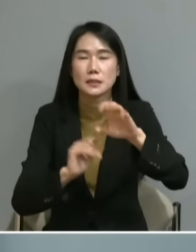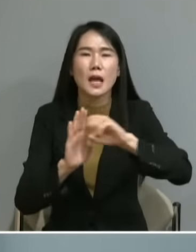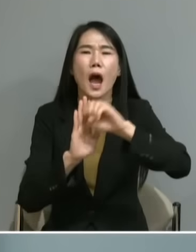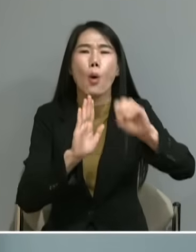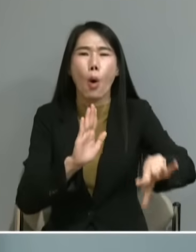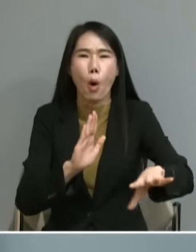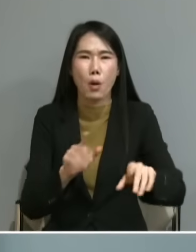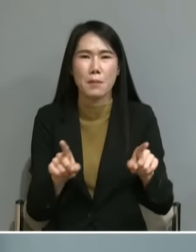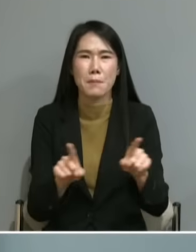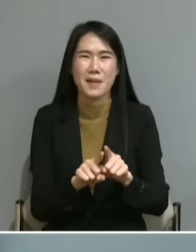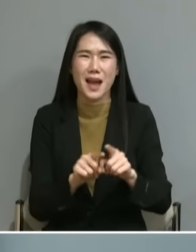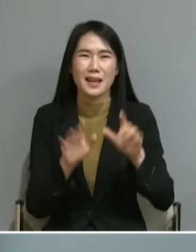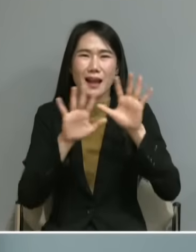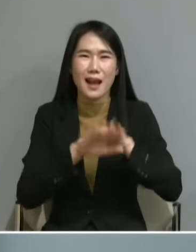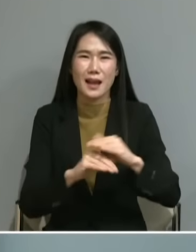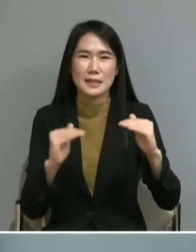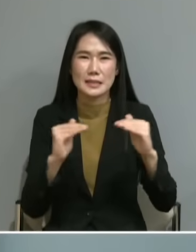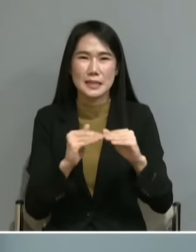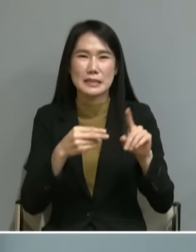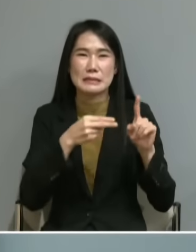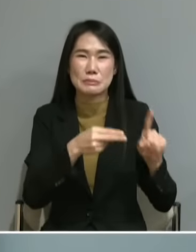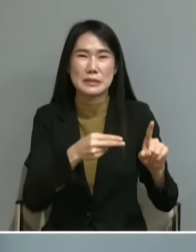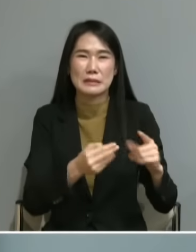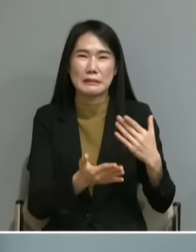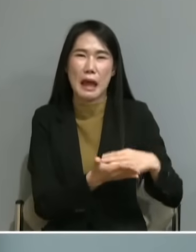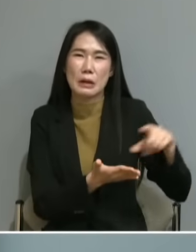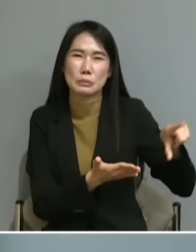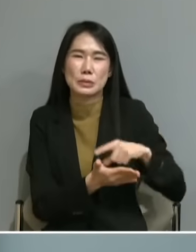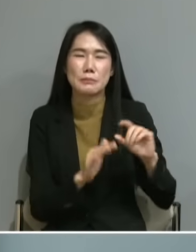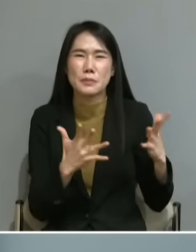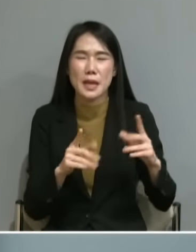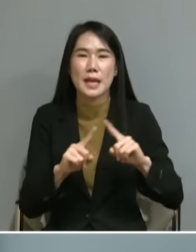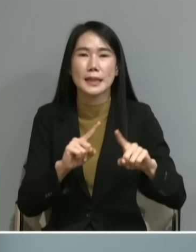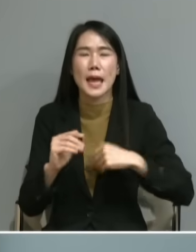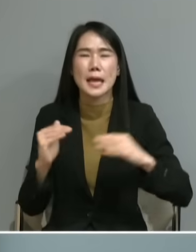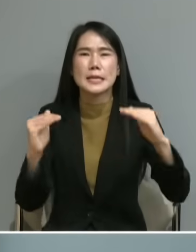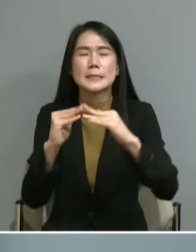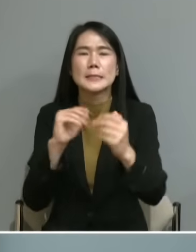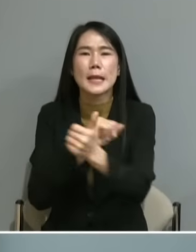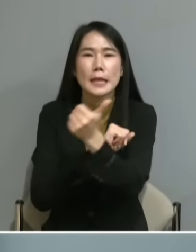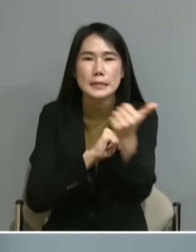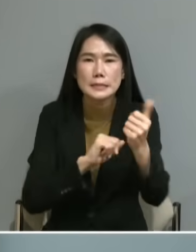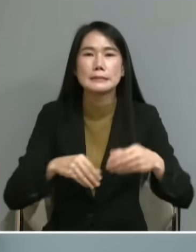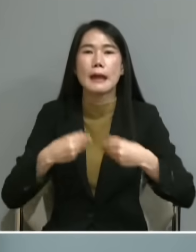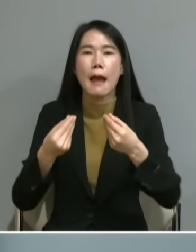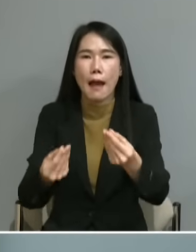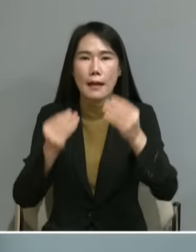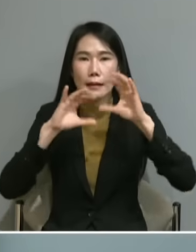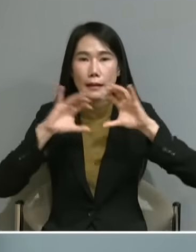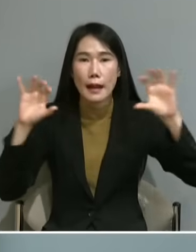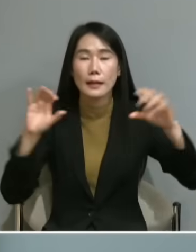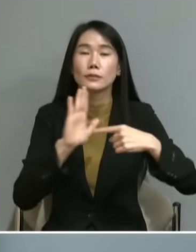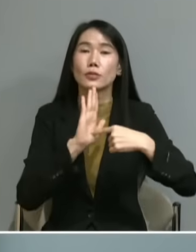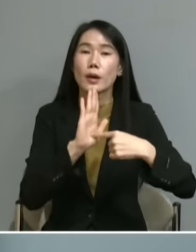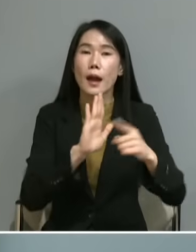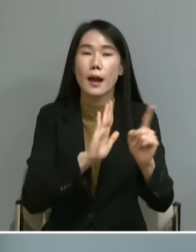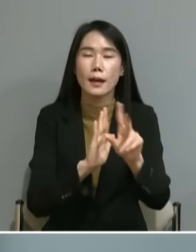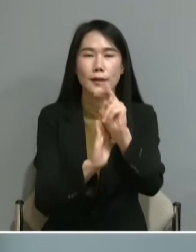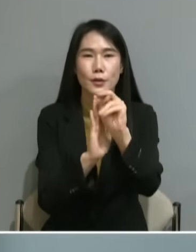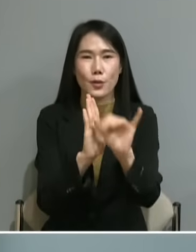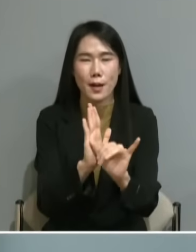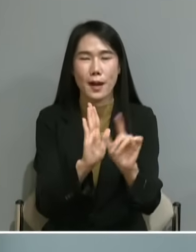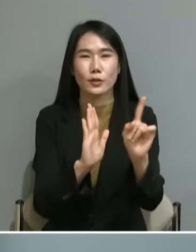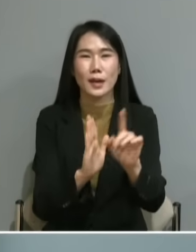กลุ่มที่จะได้รับสิทธิ์แต่เราก็เติมสิทธิ์อื่นๆให้เขาผ่านทางกลไกอื่นของภาครัฐเช่นในเรื่องของนโยบ